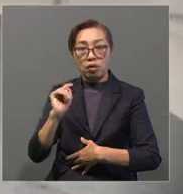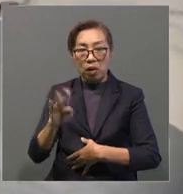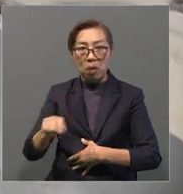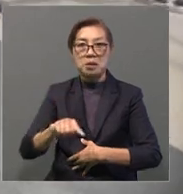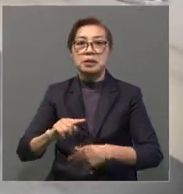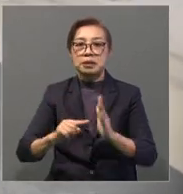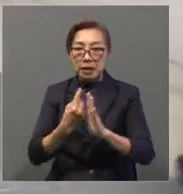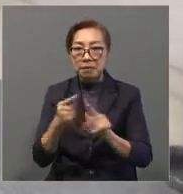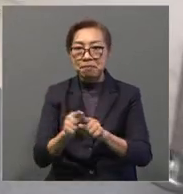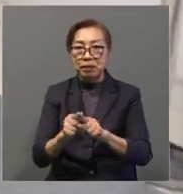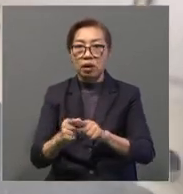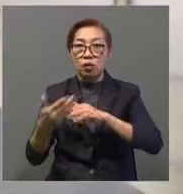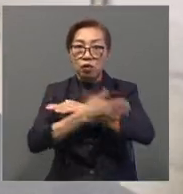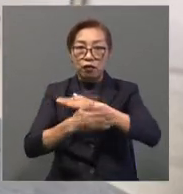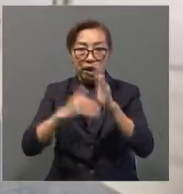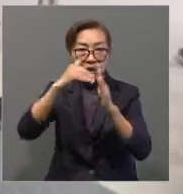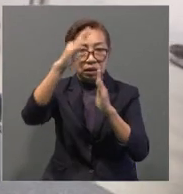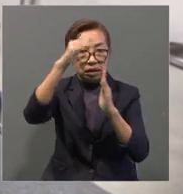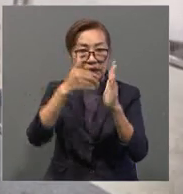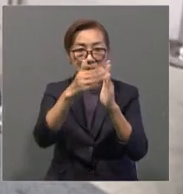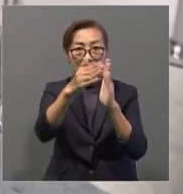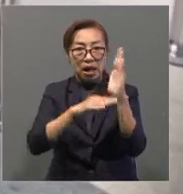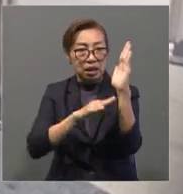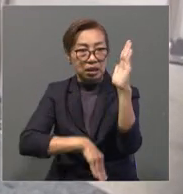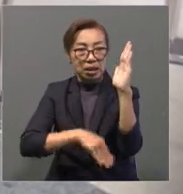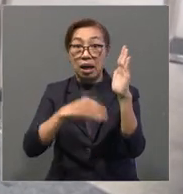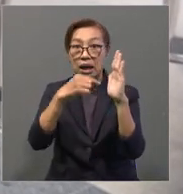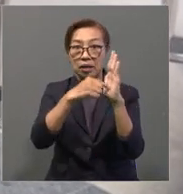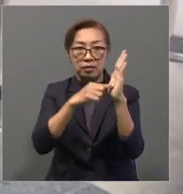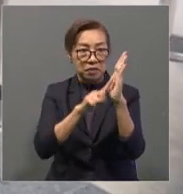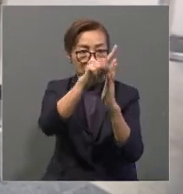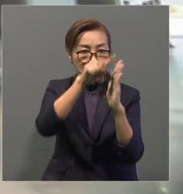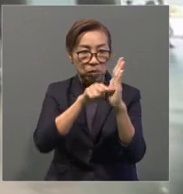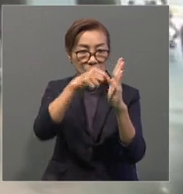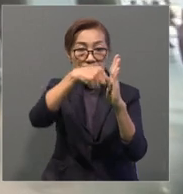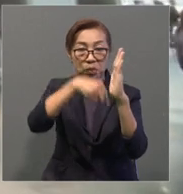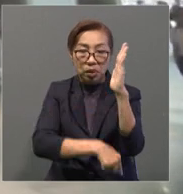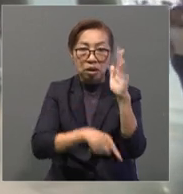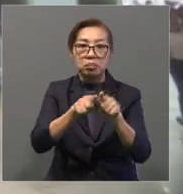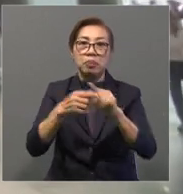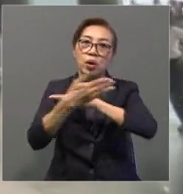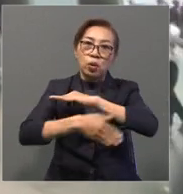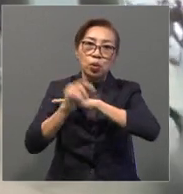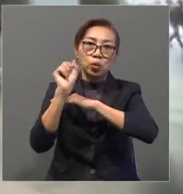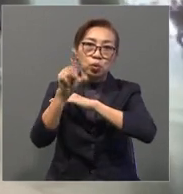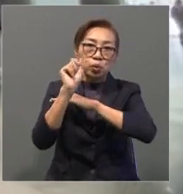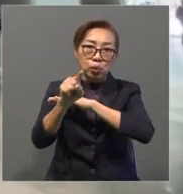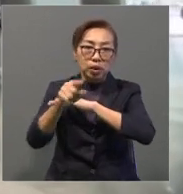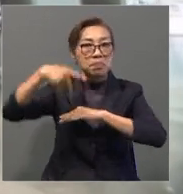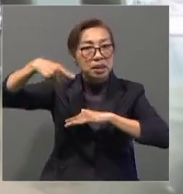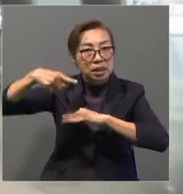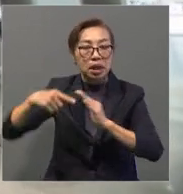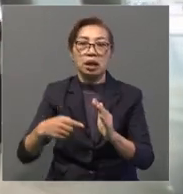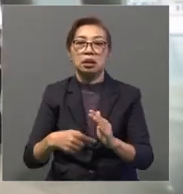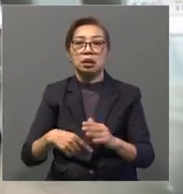ทางของขบวนรถไฟทางไกลเหนือใต้อีสานกลุ่มขบวนรถด่วนพิเศษรถด่วนรถเร็วจำนวน 52